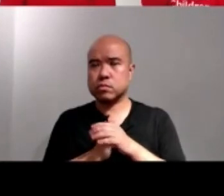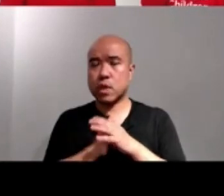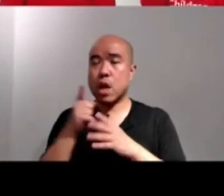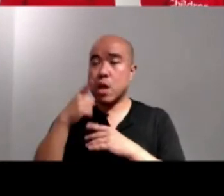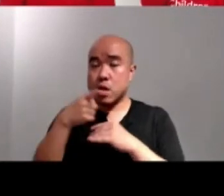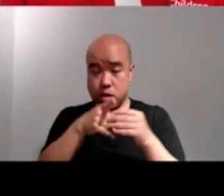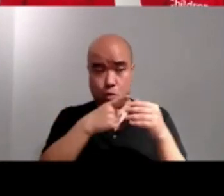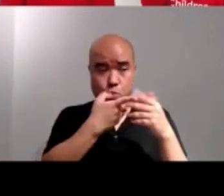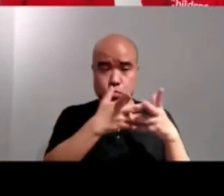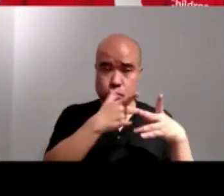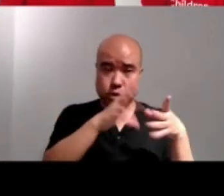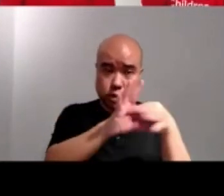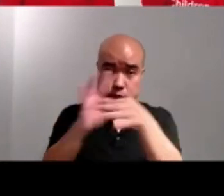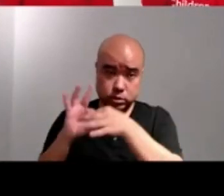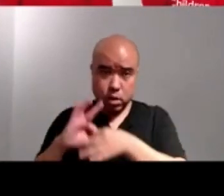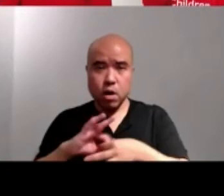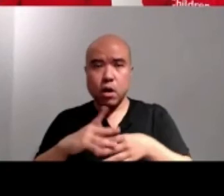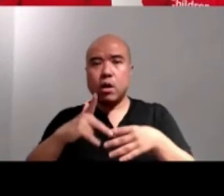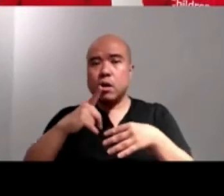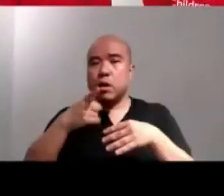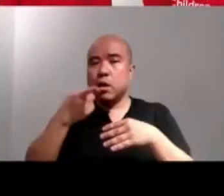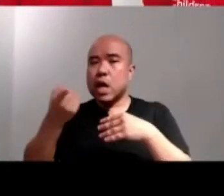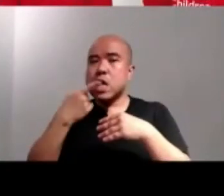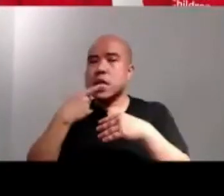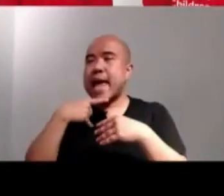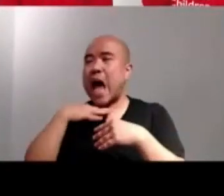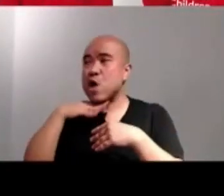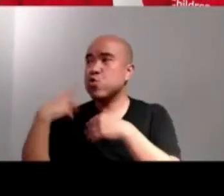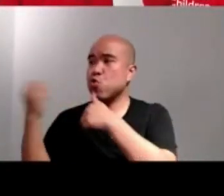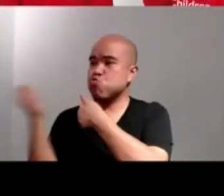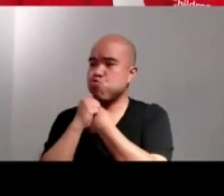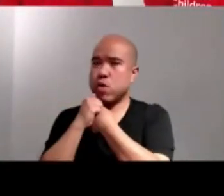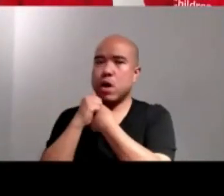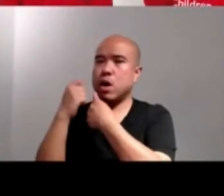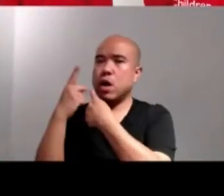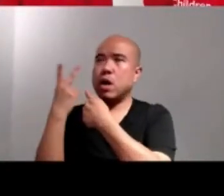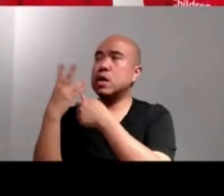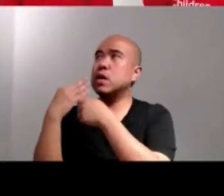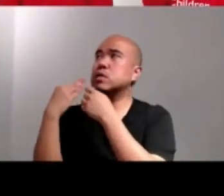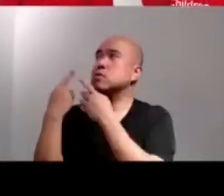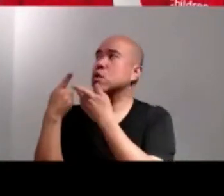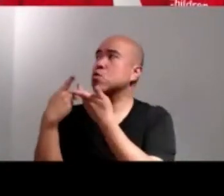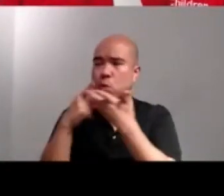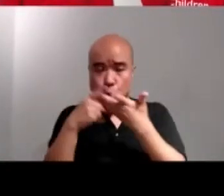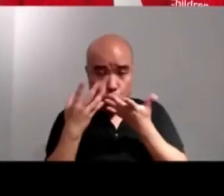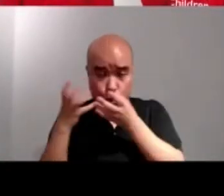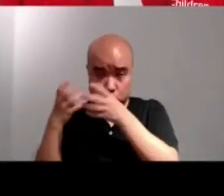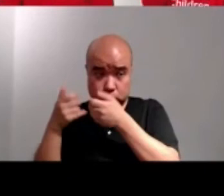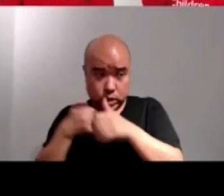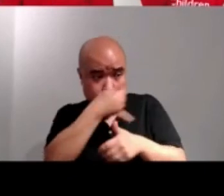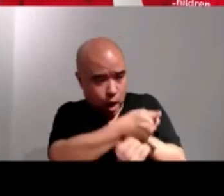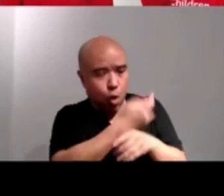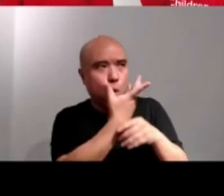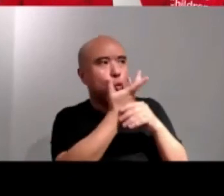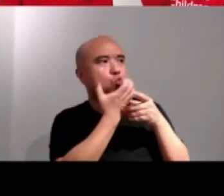咧，都能夠成為一個可能被欺凌者嘅一個樹窿啦，可以俾佢哋去表達一下自己嘅意見，甚至咧係能